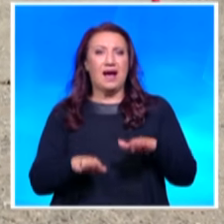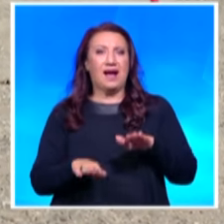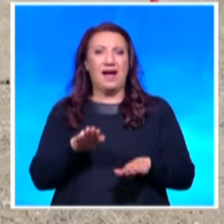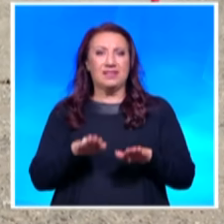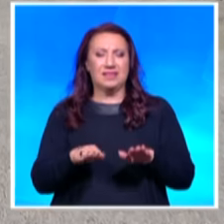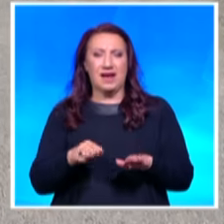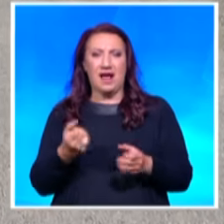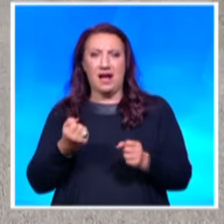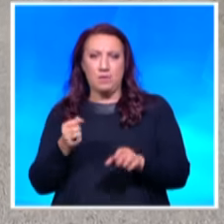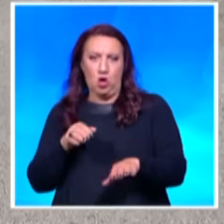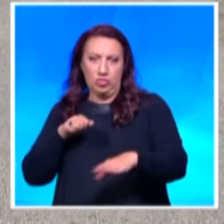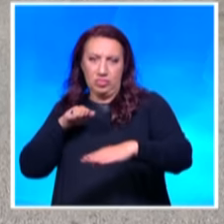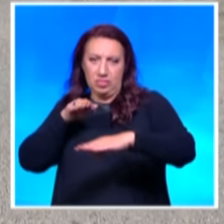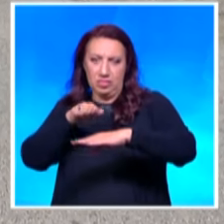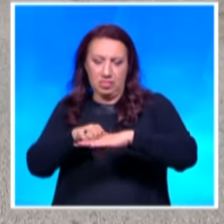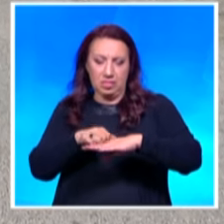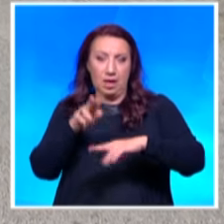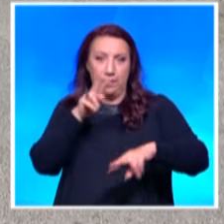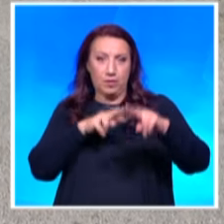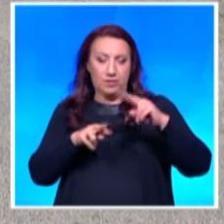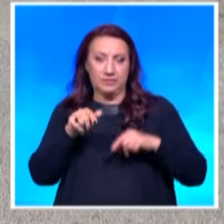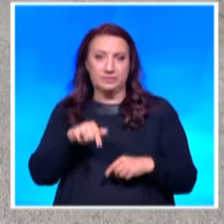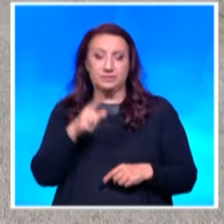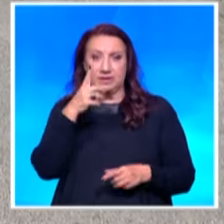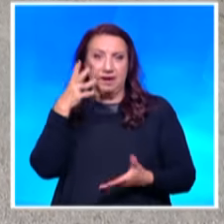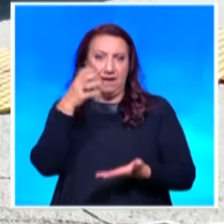товарните автомобили. Към момента има един установен